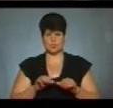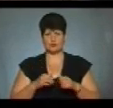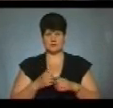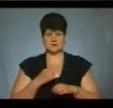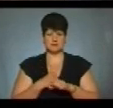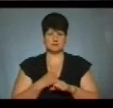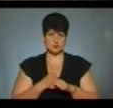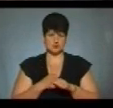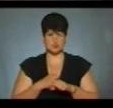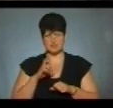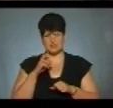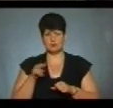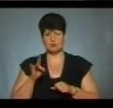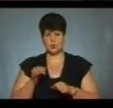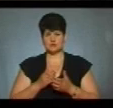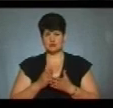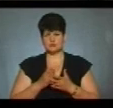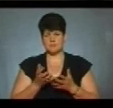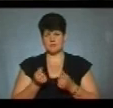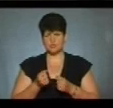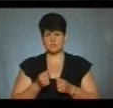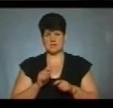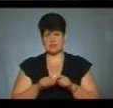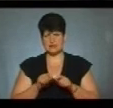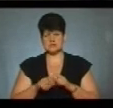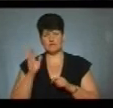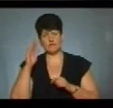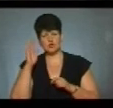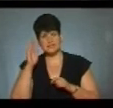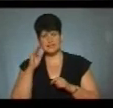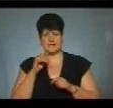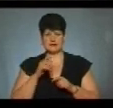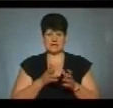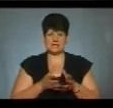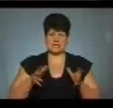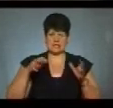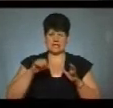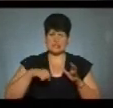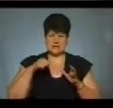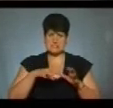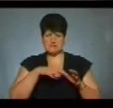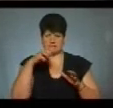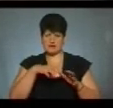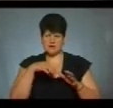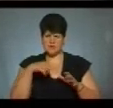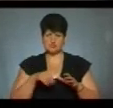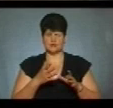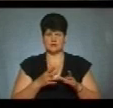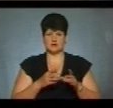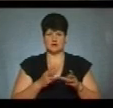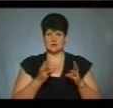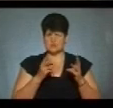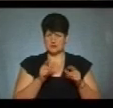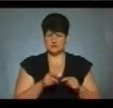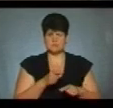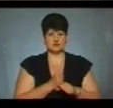працюють держслужба, беруть аналізи води, керівників, де треба, викачують теж надзвичайники. Вони працювали цілу